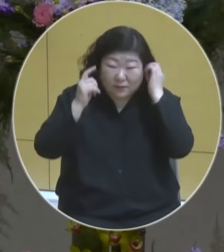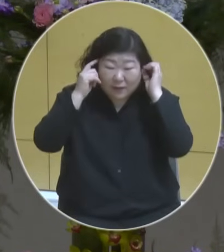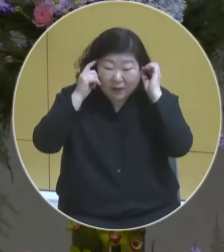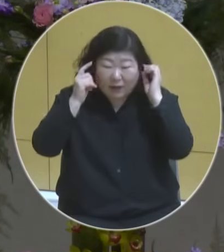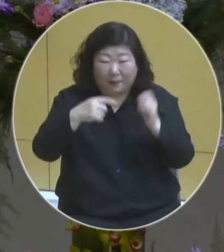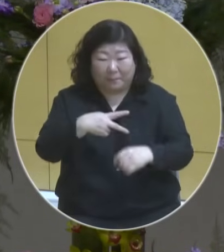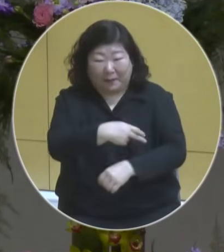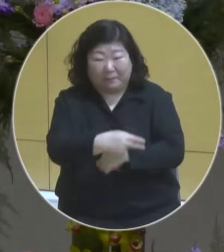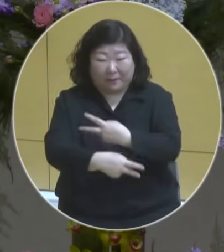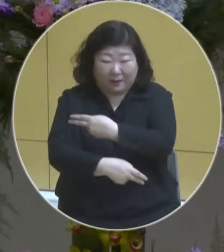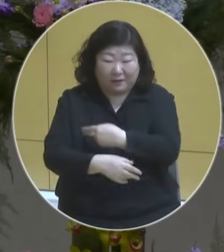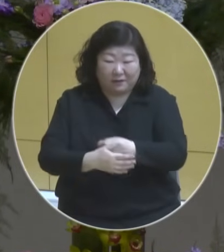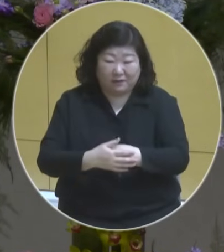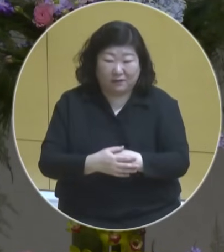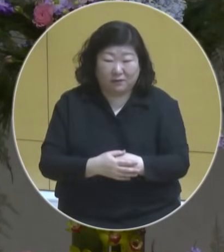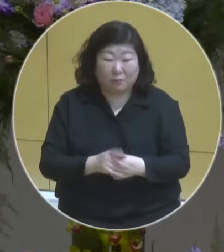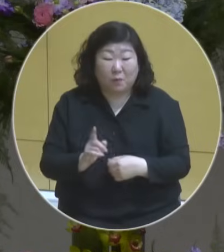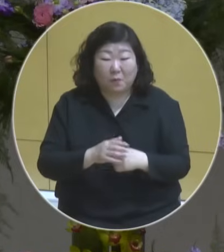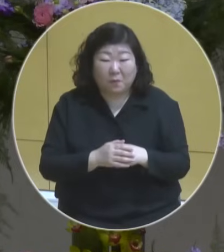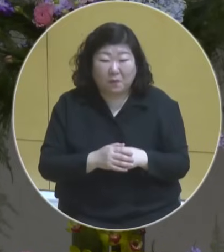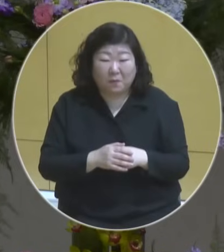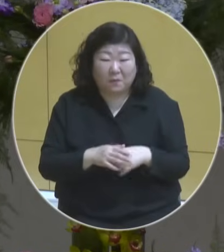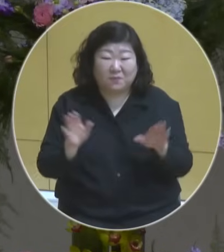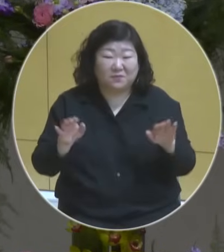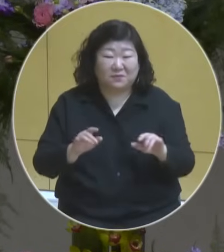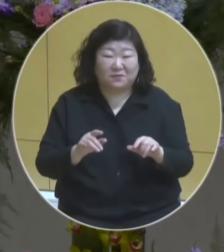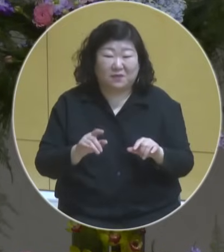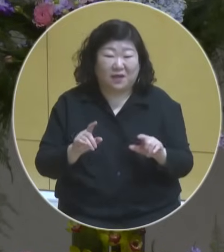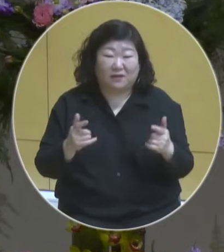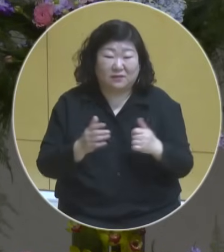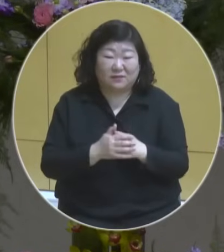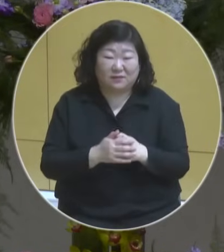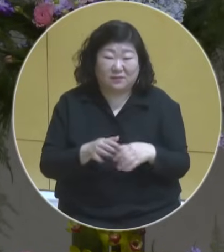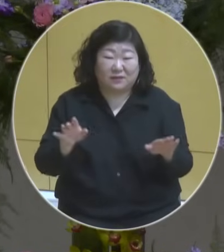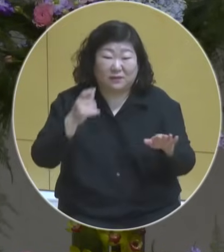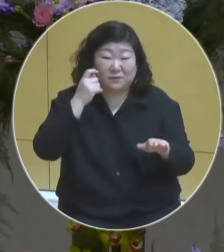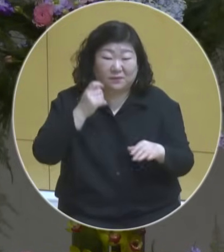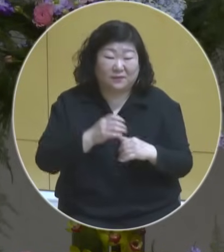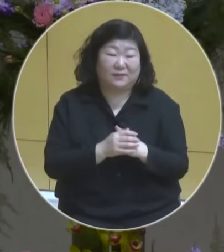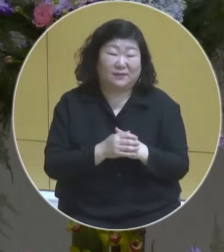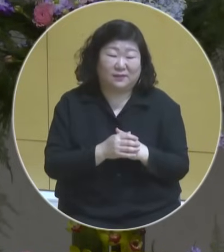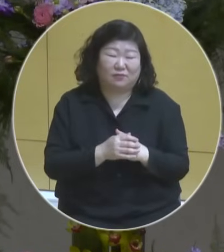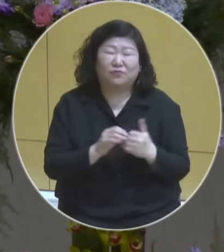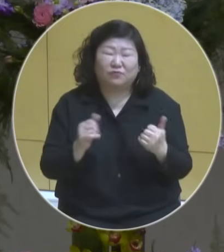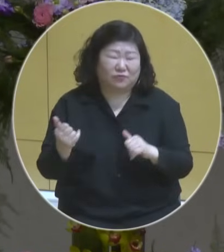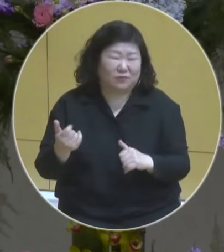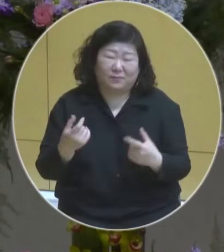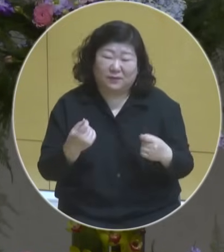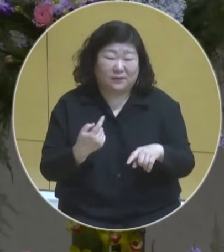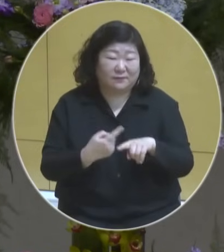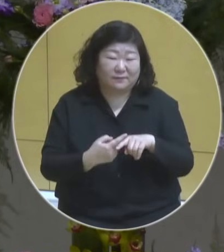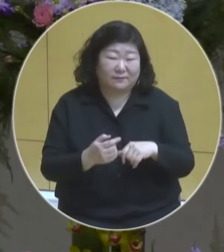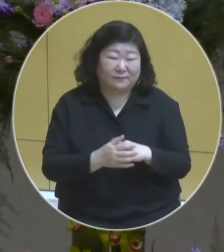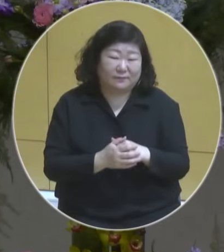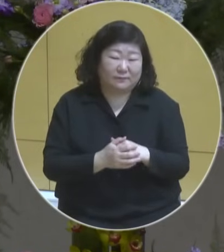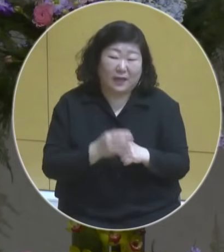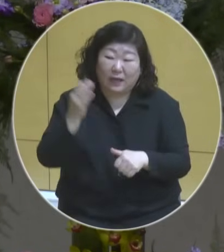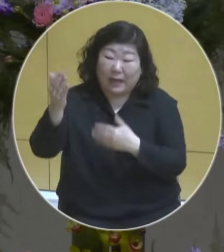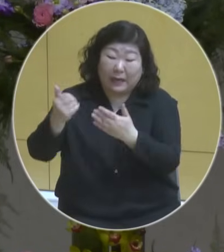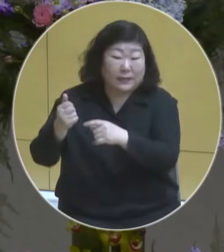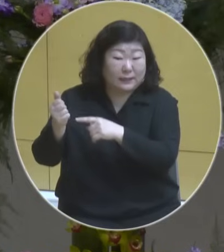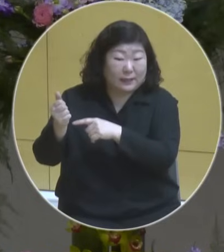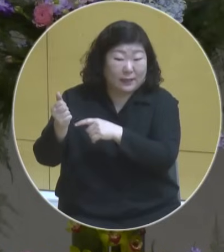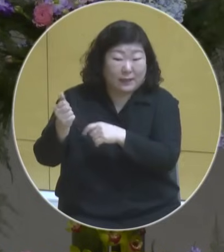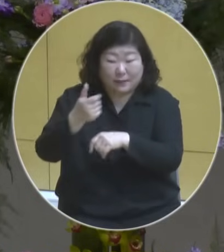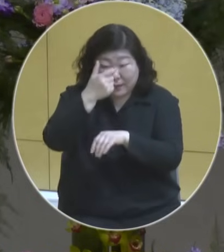잘라버렸어요 더 이상 세 관이에요 날 수가 없어요 죽는 거예요 우리 성도들에게 마찬가지예요 내가 하나님께